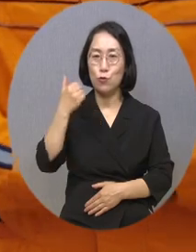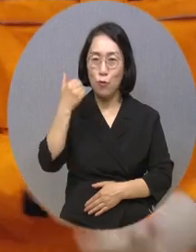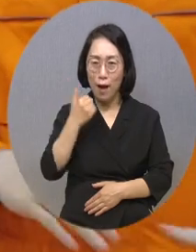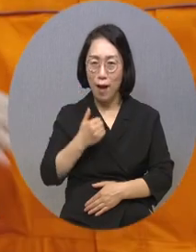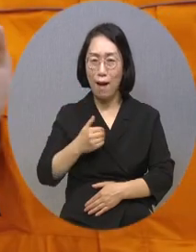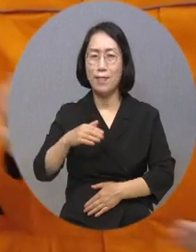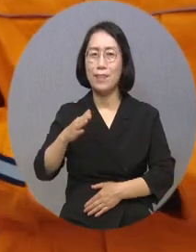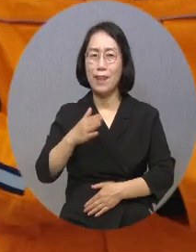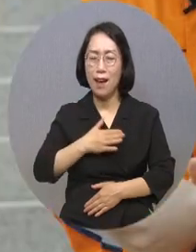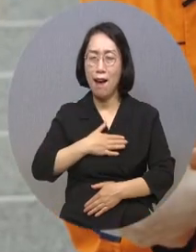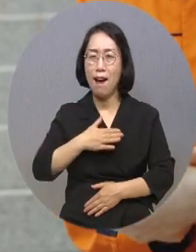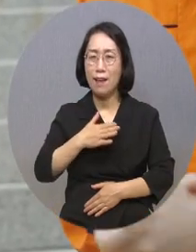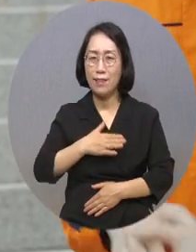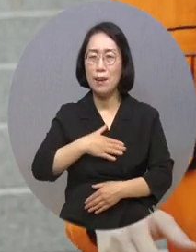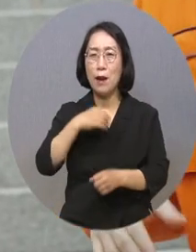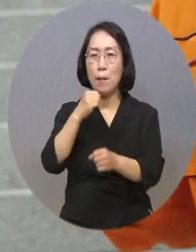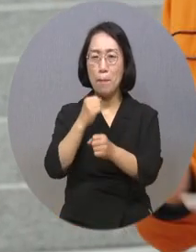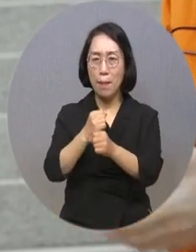나를